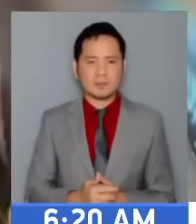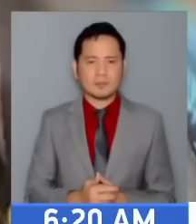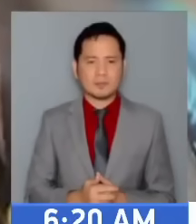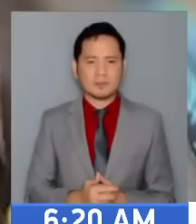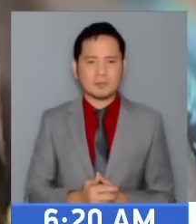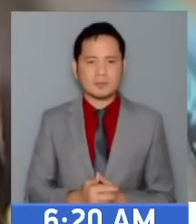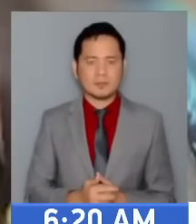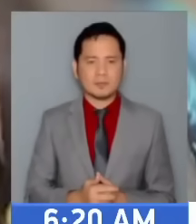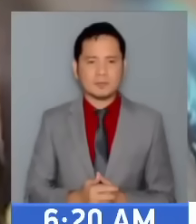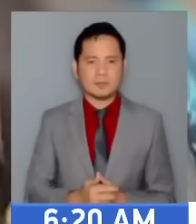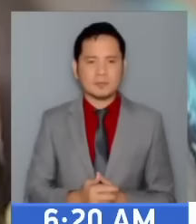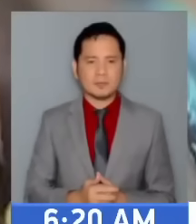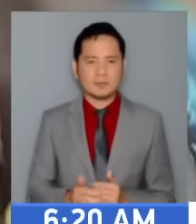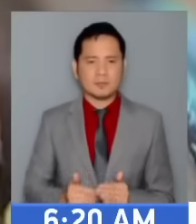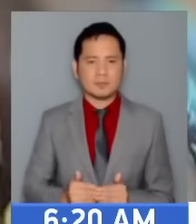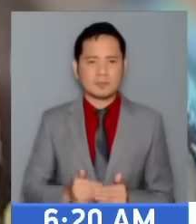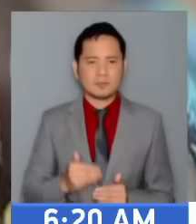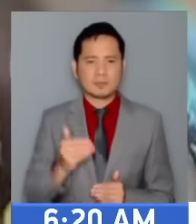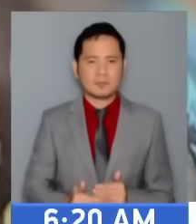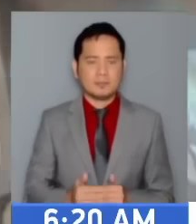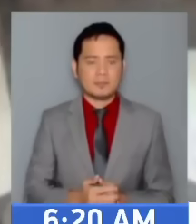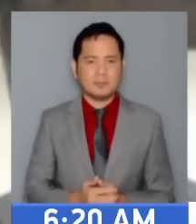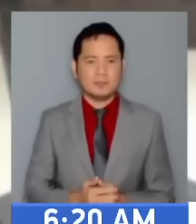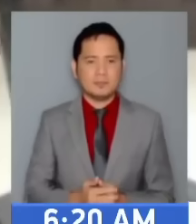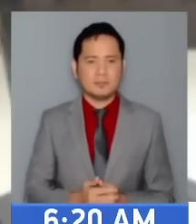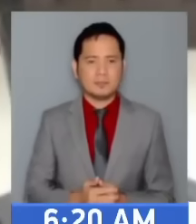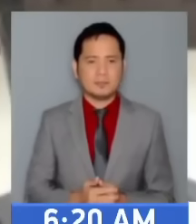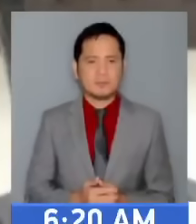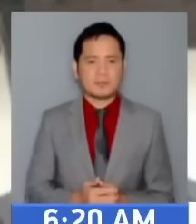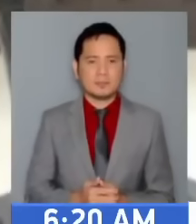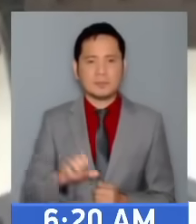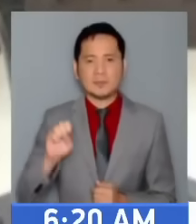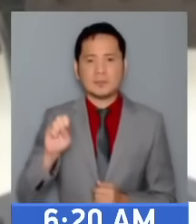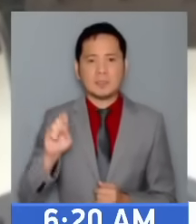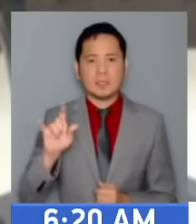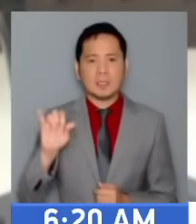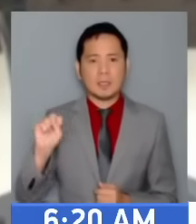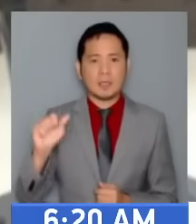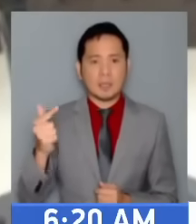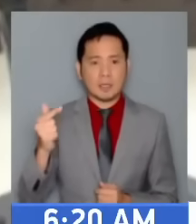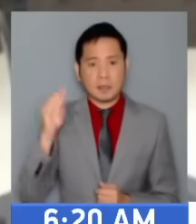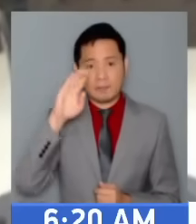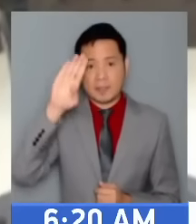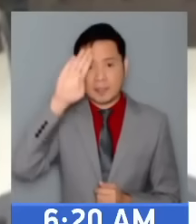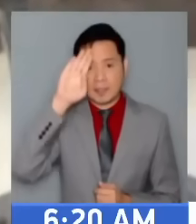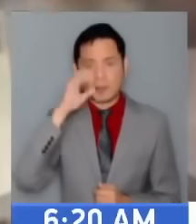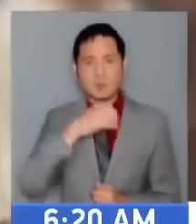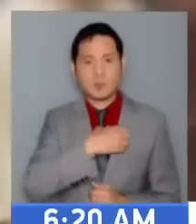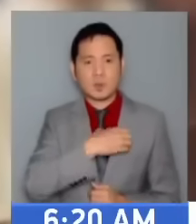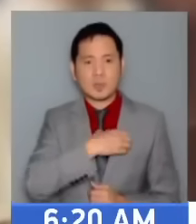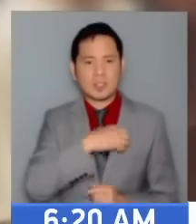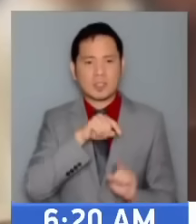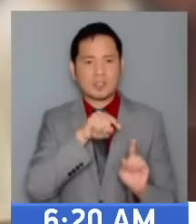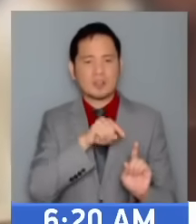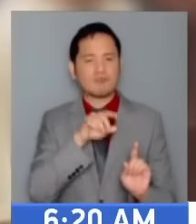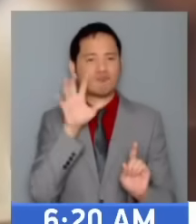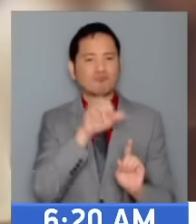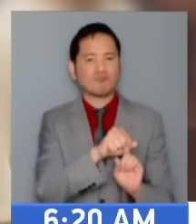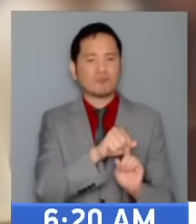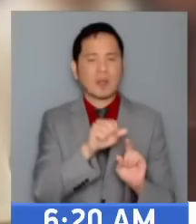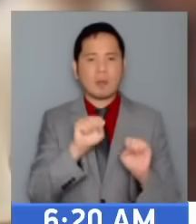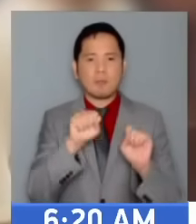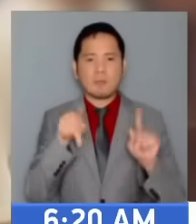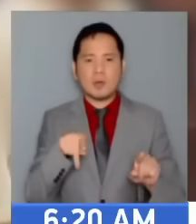misis sinalakay ng Silang pulis ang isang apartment na umanoy ginawang scam sa Barangay Pulong